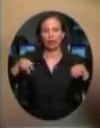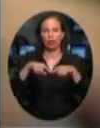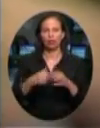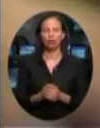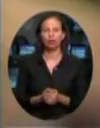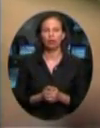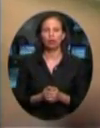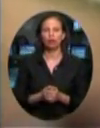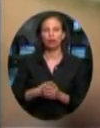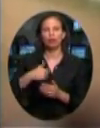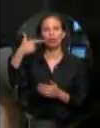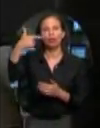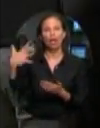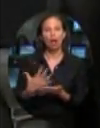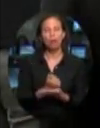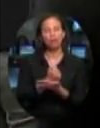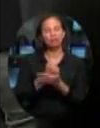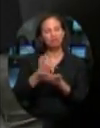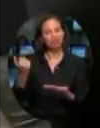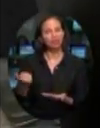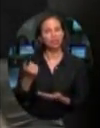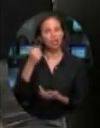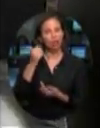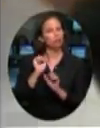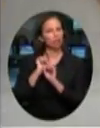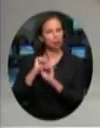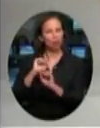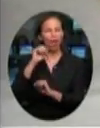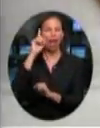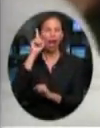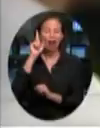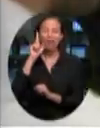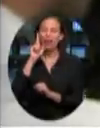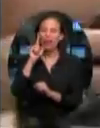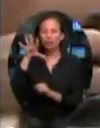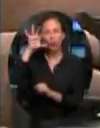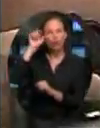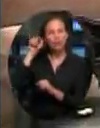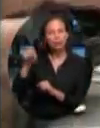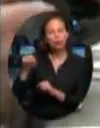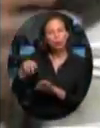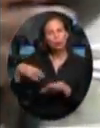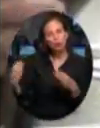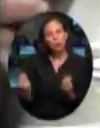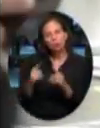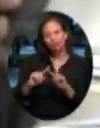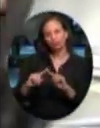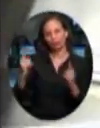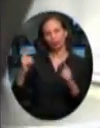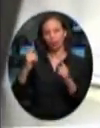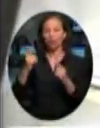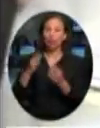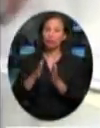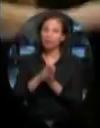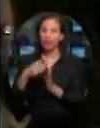גבאי מנצח ומקבל גיבוי, אך עדיין נתפס כנטע זר במפלגה, דבר שיוצר מצד אחד תקווה לפריצה